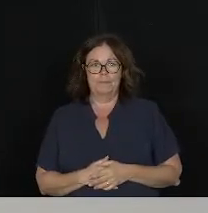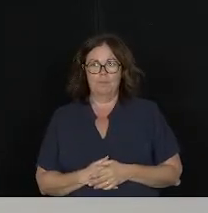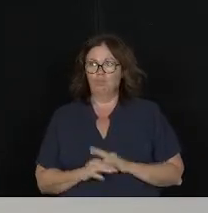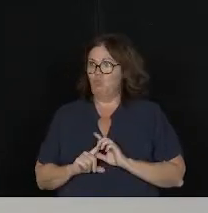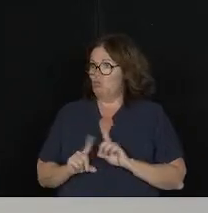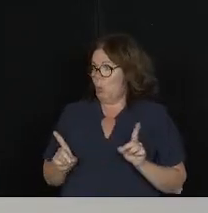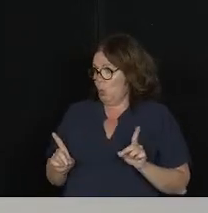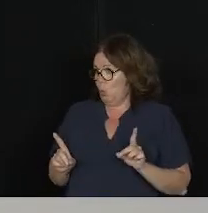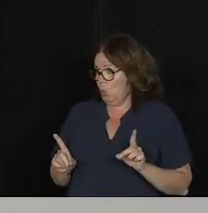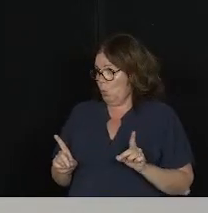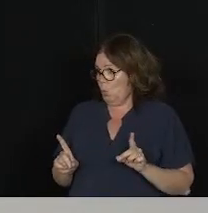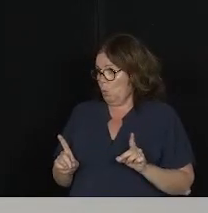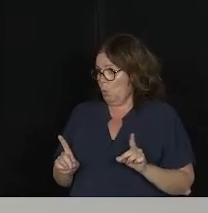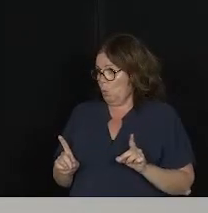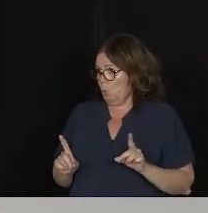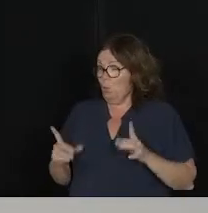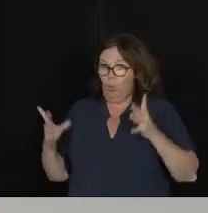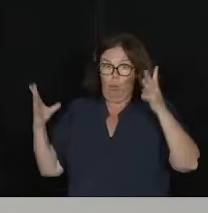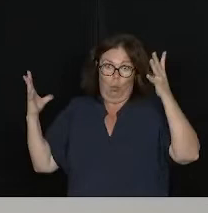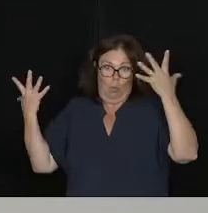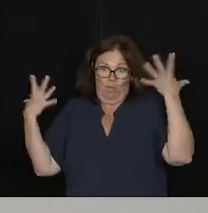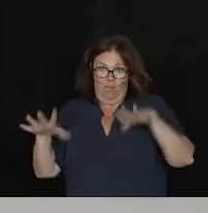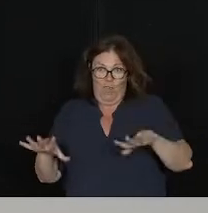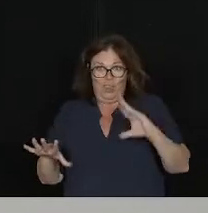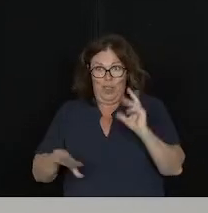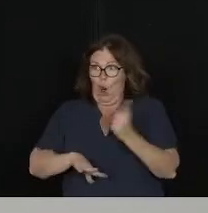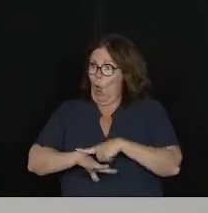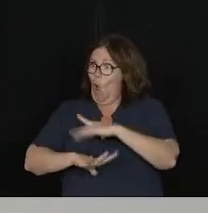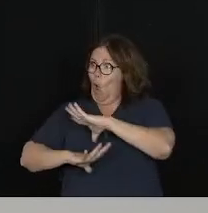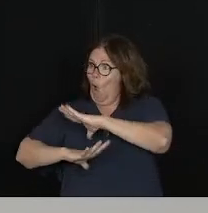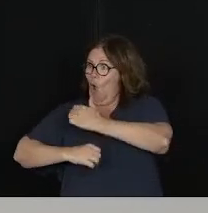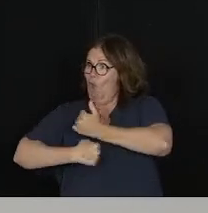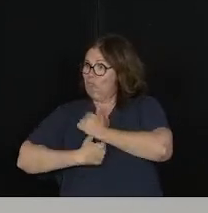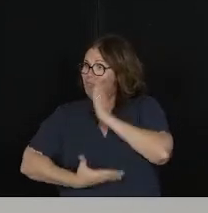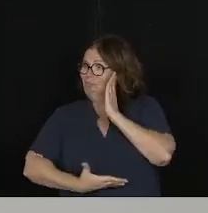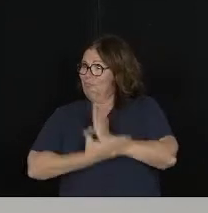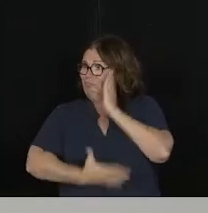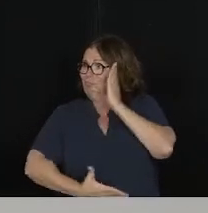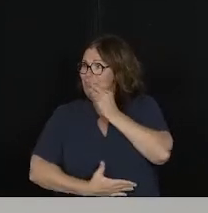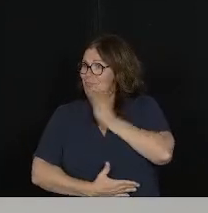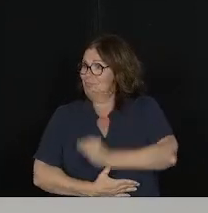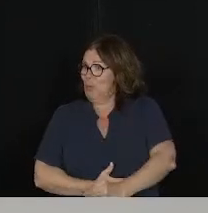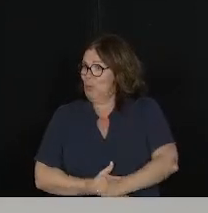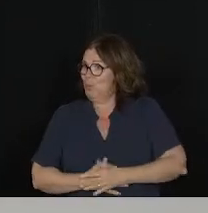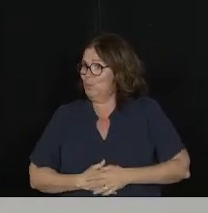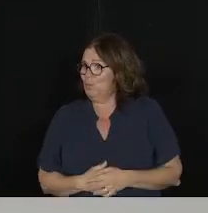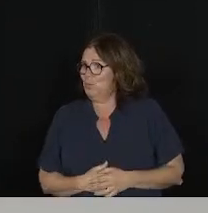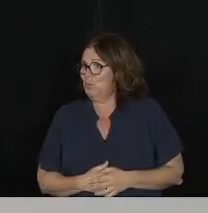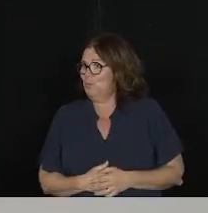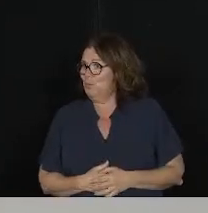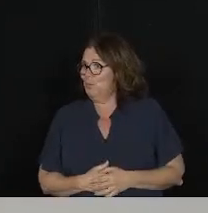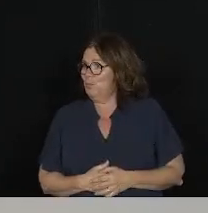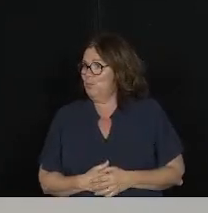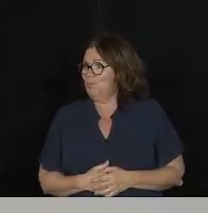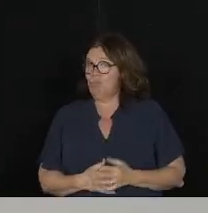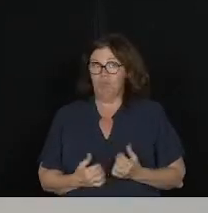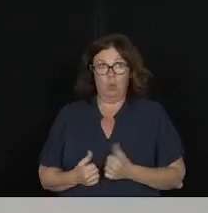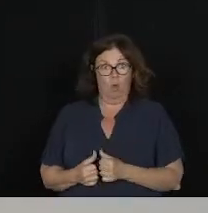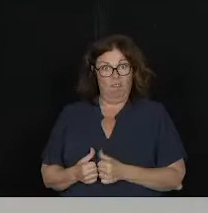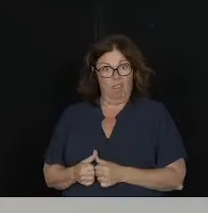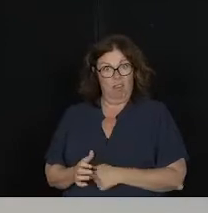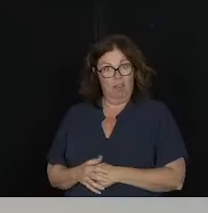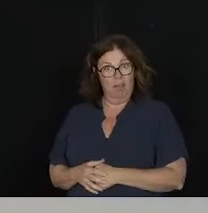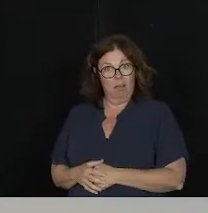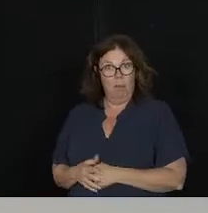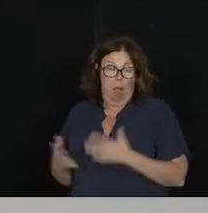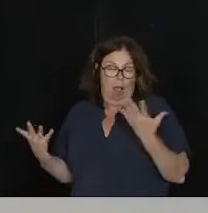Non? Ah bah alors on va finir parfaitement alors si personne n'a de questions. Bah alors qu'est-ce qu'on fait?